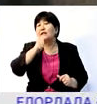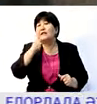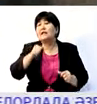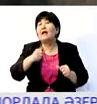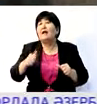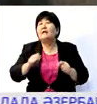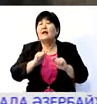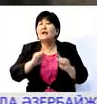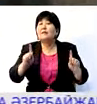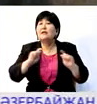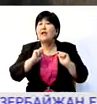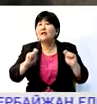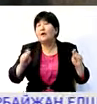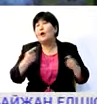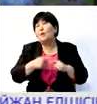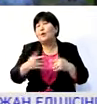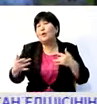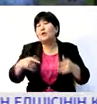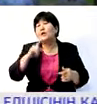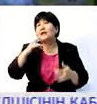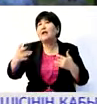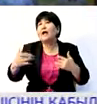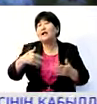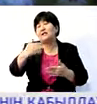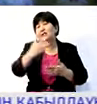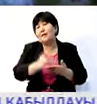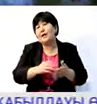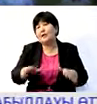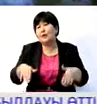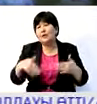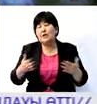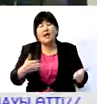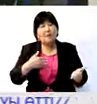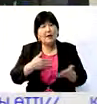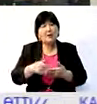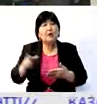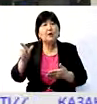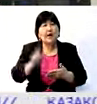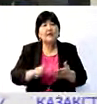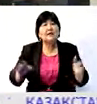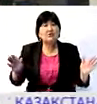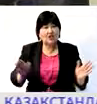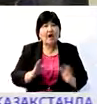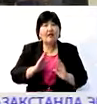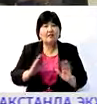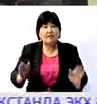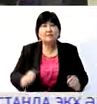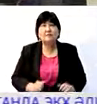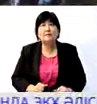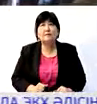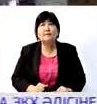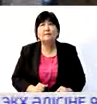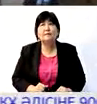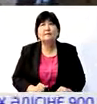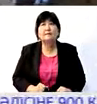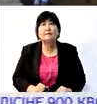кәдесыйлар табыс етілді. Шара соңында өнерлі жастар концерттік бағдарламасын ұсынып, патриоттық әндер шырқалды. Әділбек Жахан, Талғат Сыздықов,